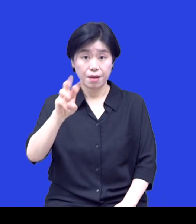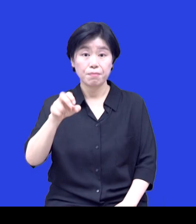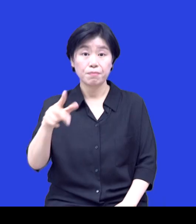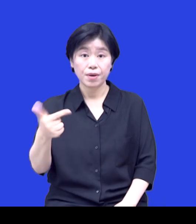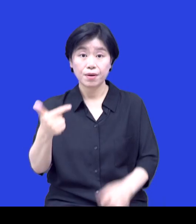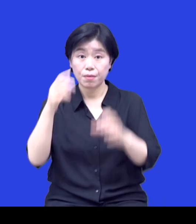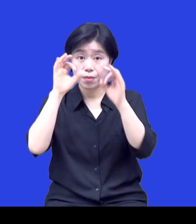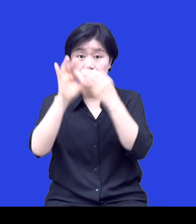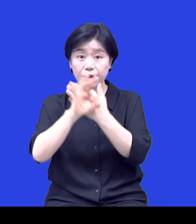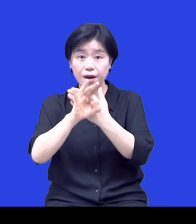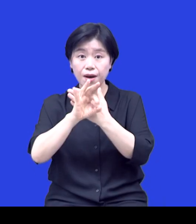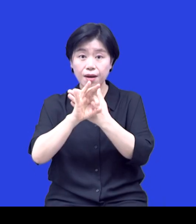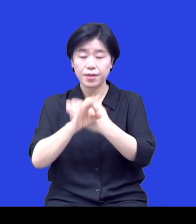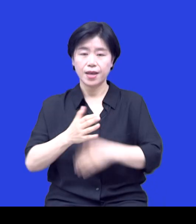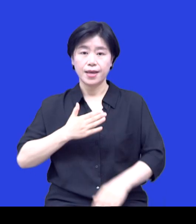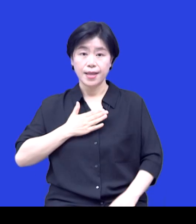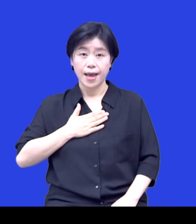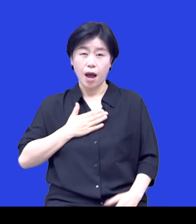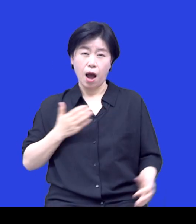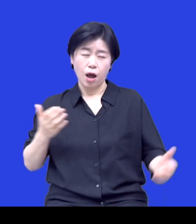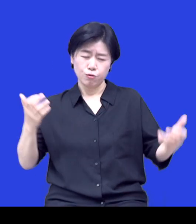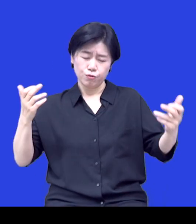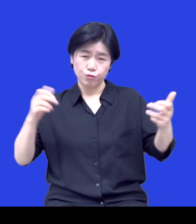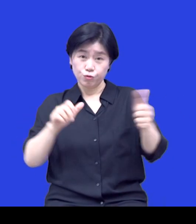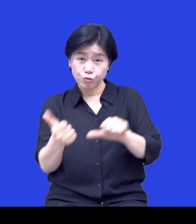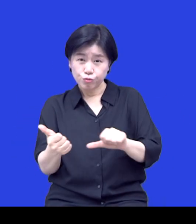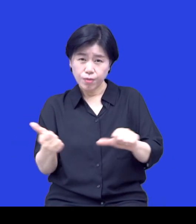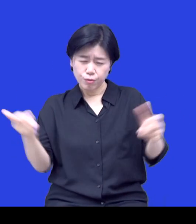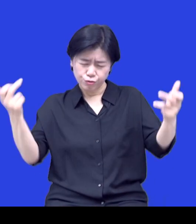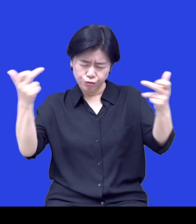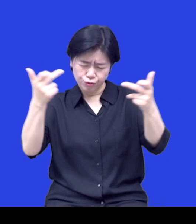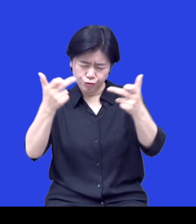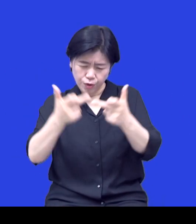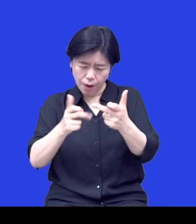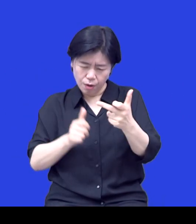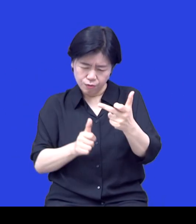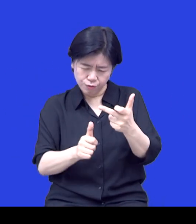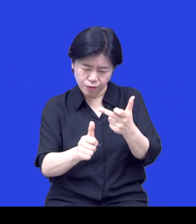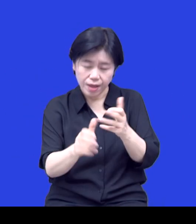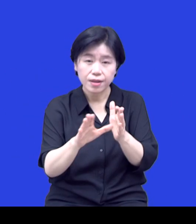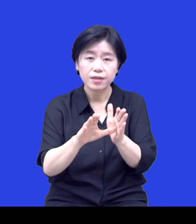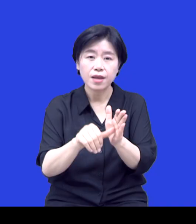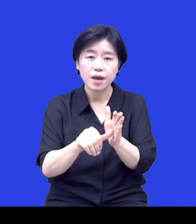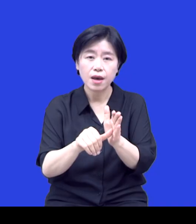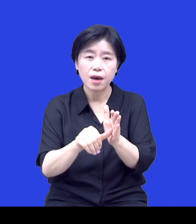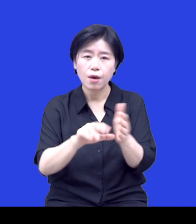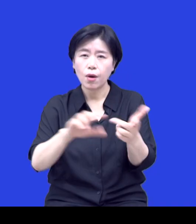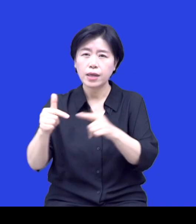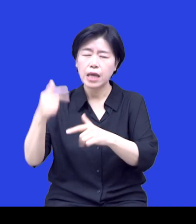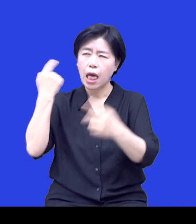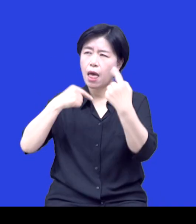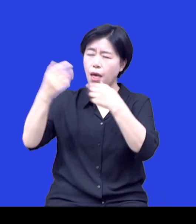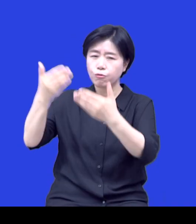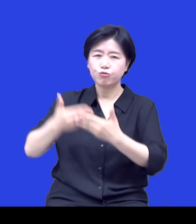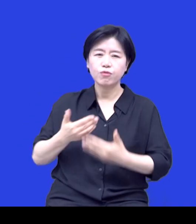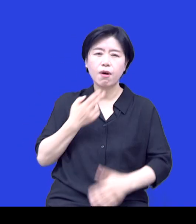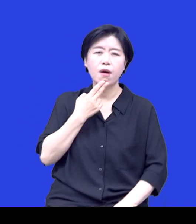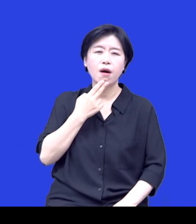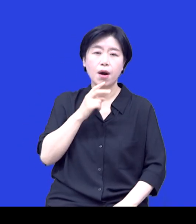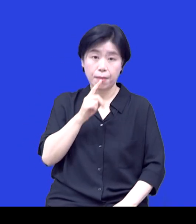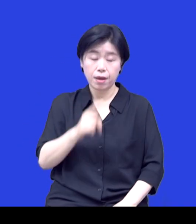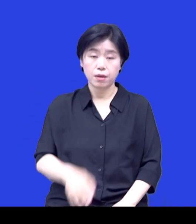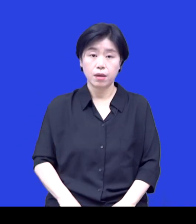보면은 내가 사망의 음침한 골짜기를 지날지라도 해를 받지 아니하며 돼 있는데